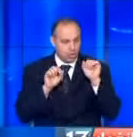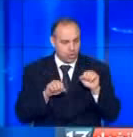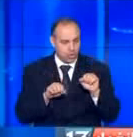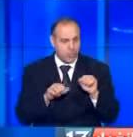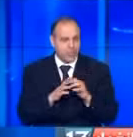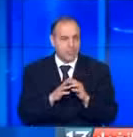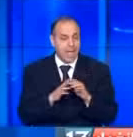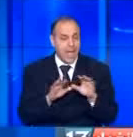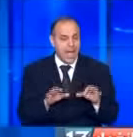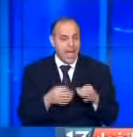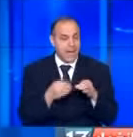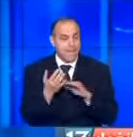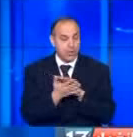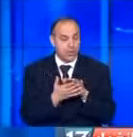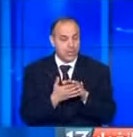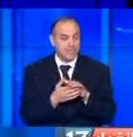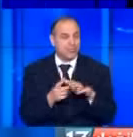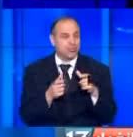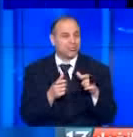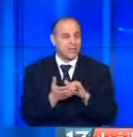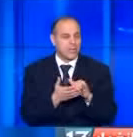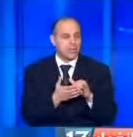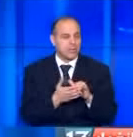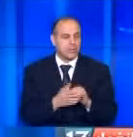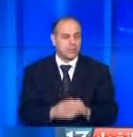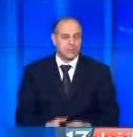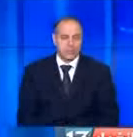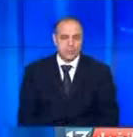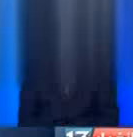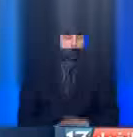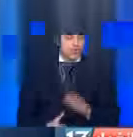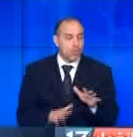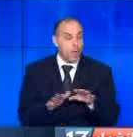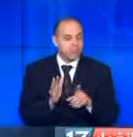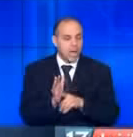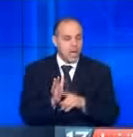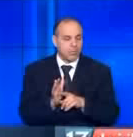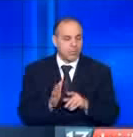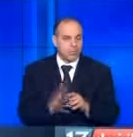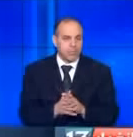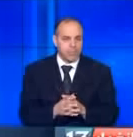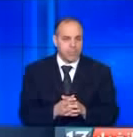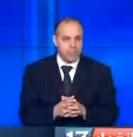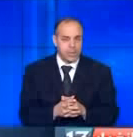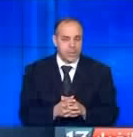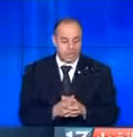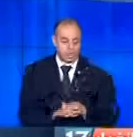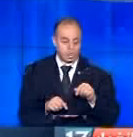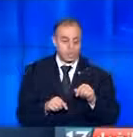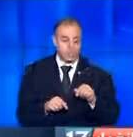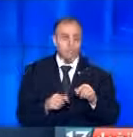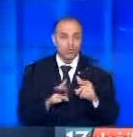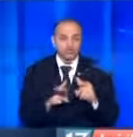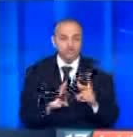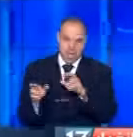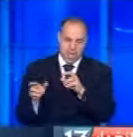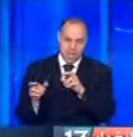شاء الله المسافرين اللي جايين من الخارج مش توقع لهم شوية معناتها كي نقولوا احنا ديكالاج صغير،